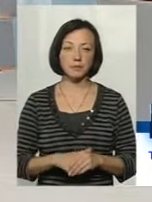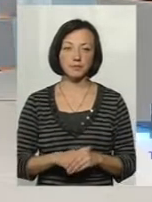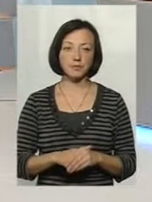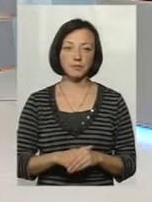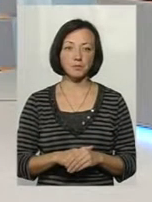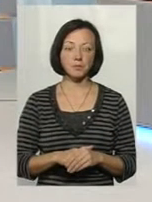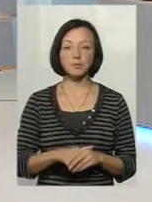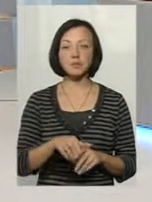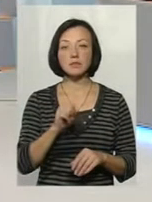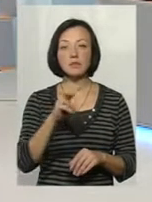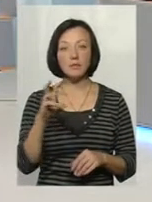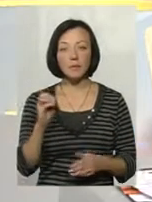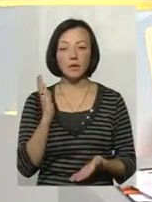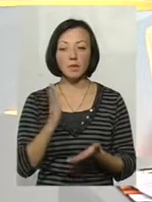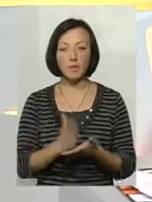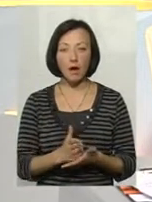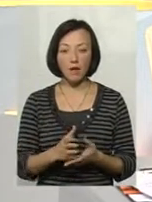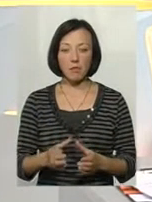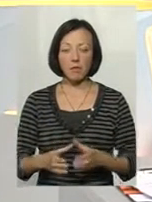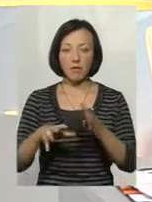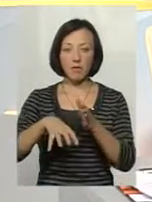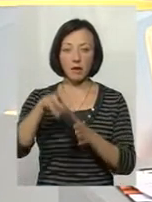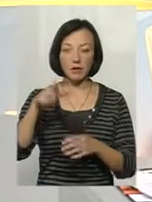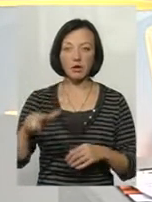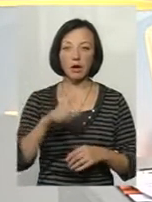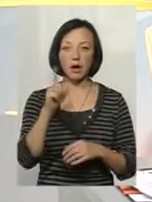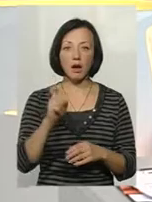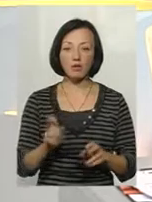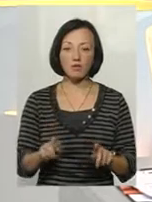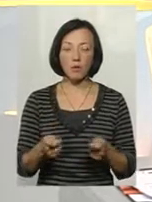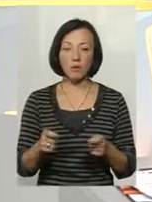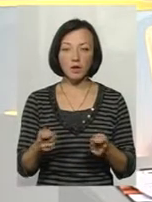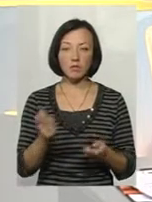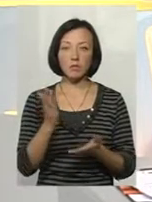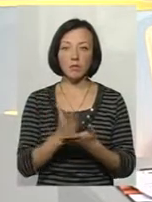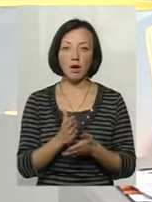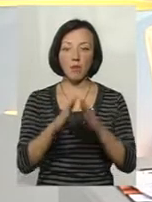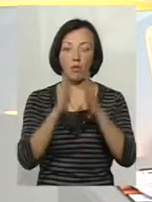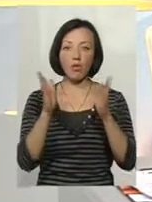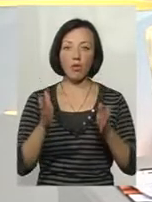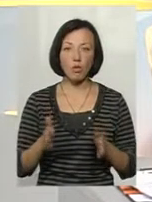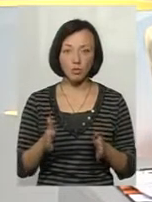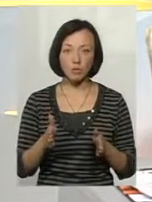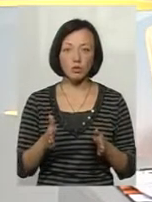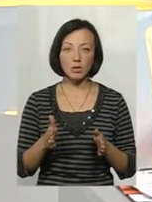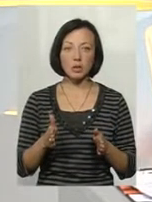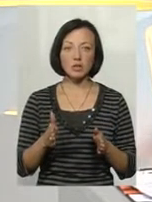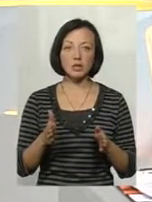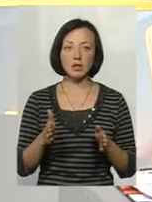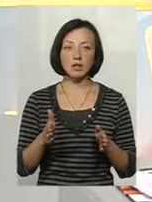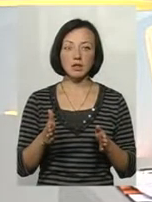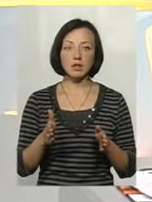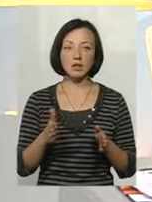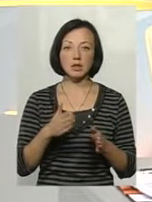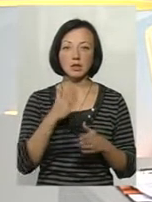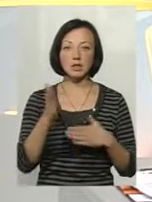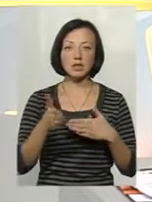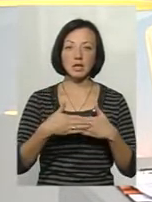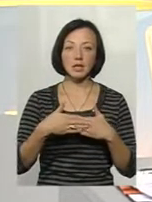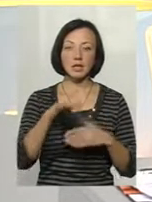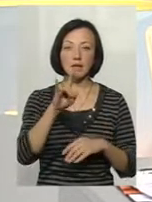з тим, маємо витяжку, маємо газову плиту, маємо колонку, закриті, бо